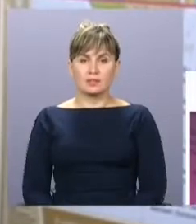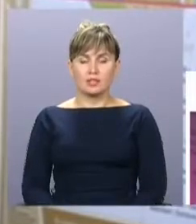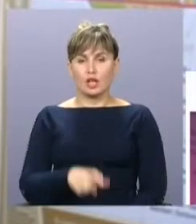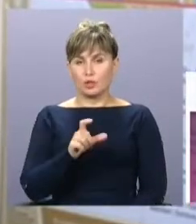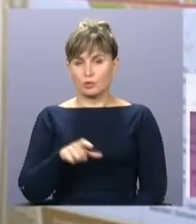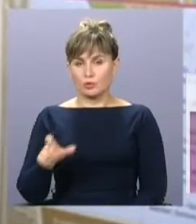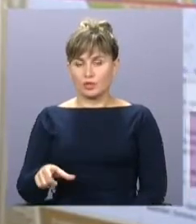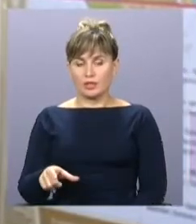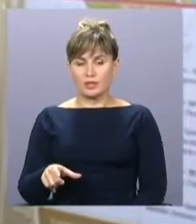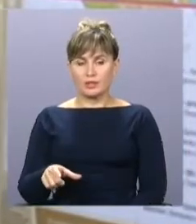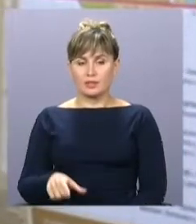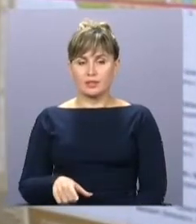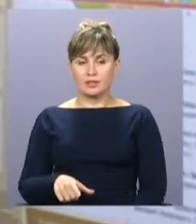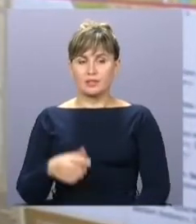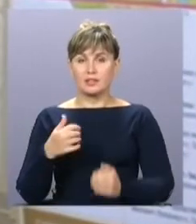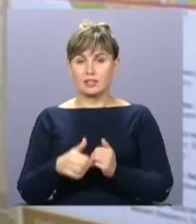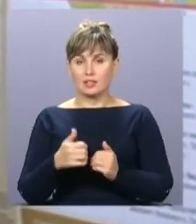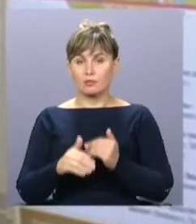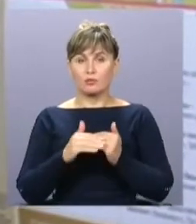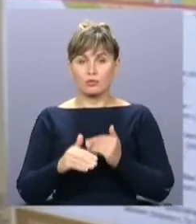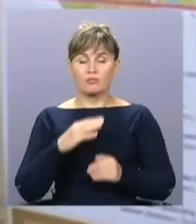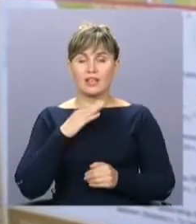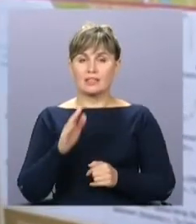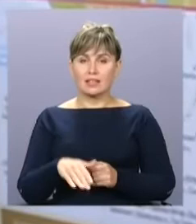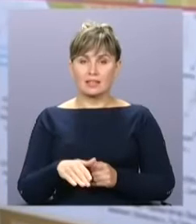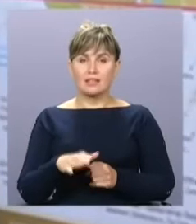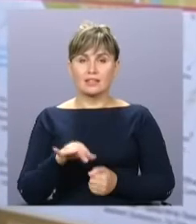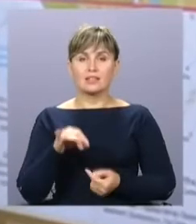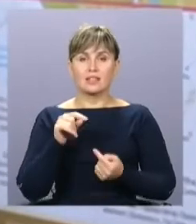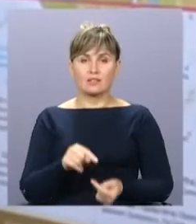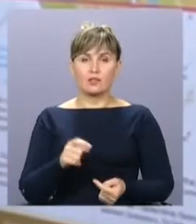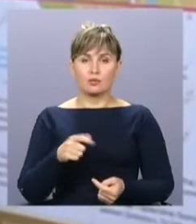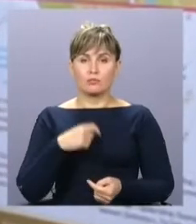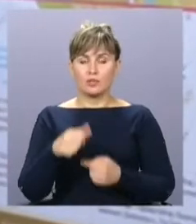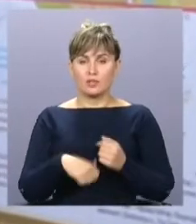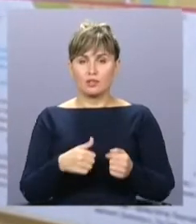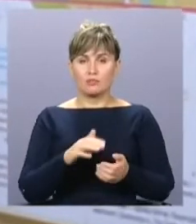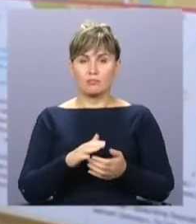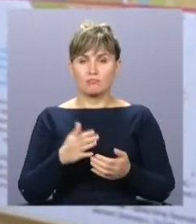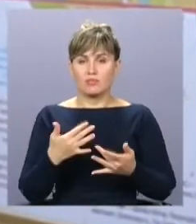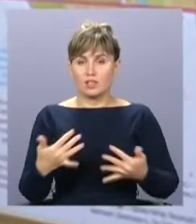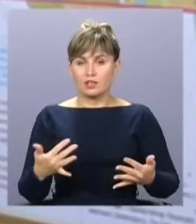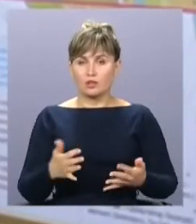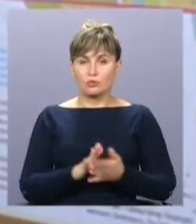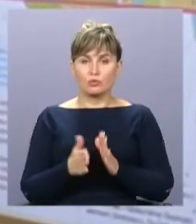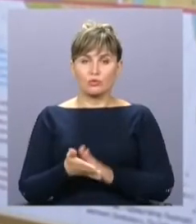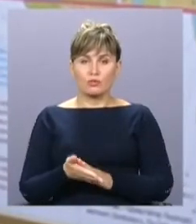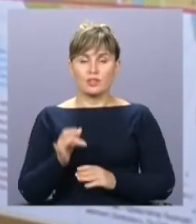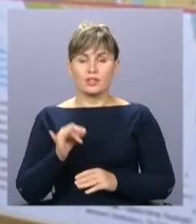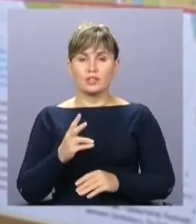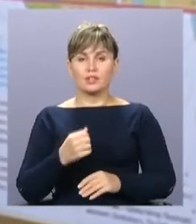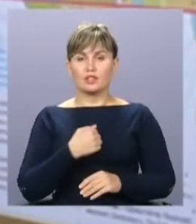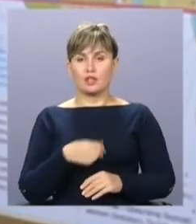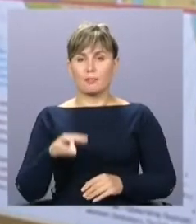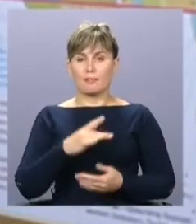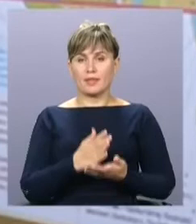людей с средним уровнем достатка, соответствующих материально-бытовых условиях. И, к сожалению,